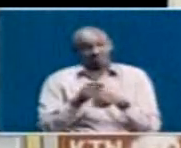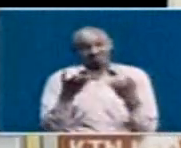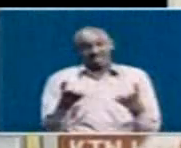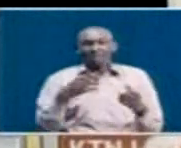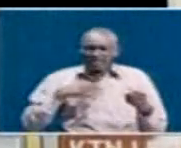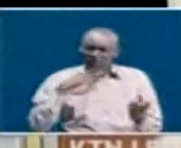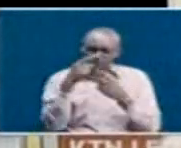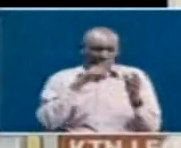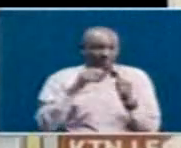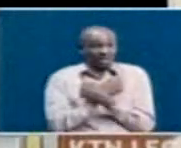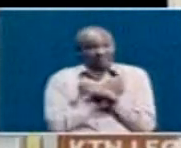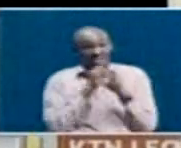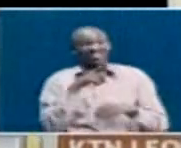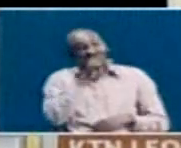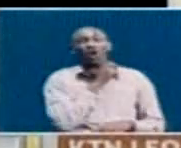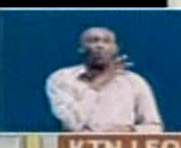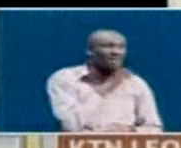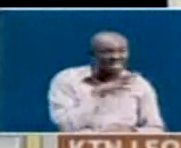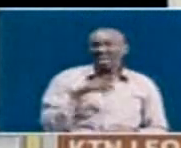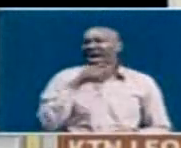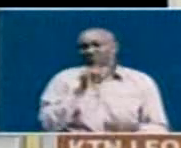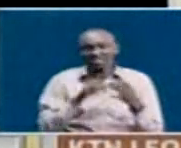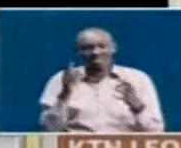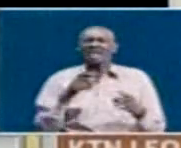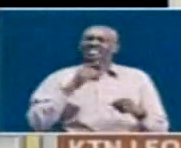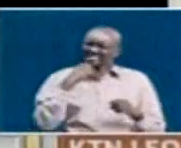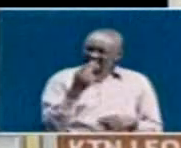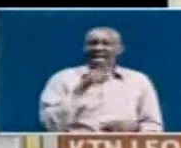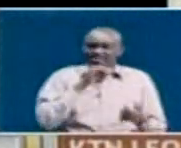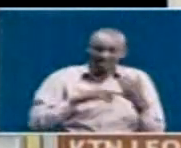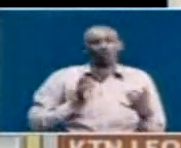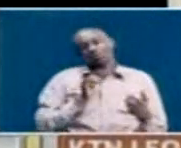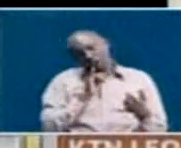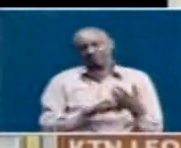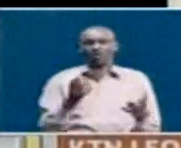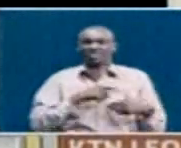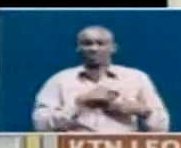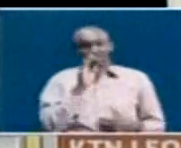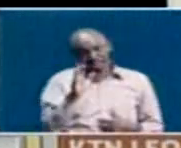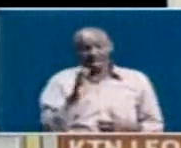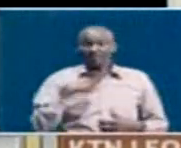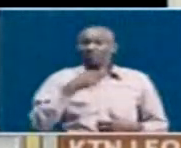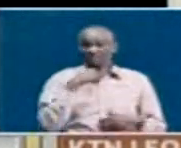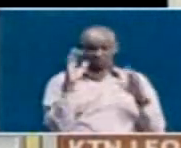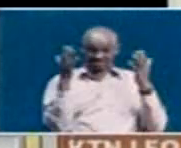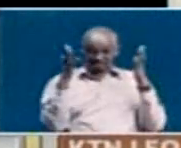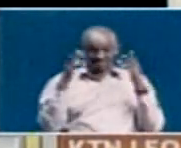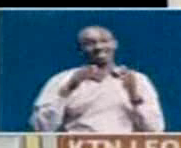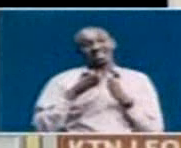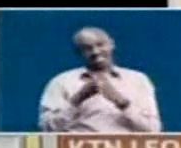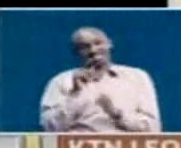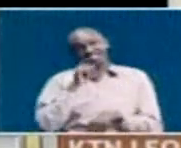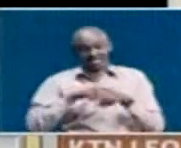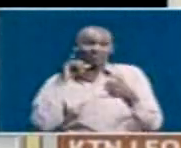watu hawaongee, lakini yuenda kule nje yupiga kelele au afanye hivi. Mwambie yule umpenda, ushanelewa? So sasa hii nyimbo ni kusherekea kitendo cha kufanya mapenzi.